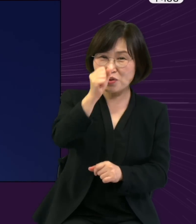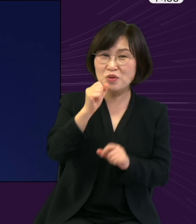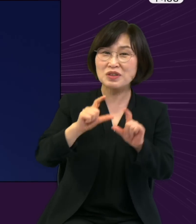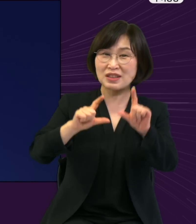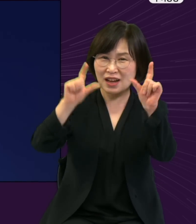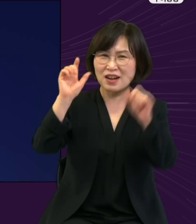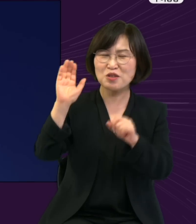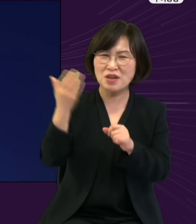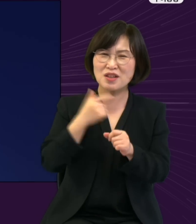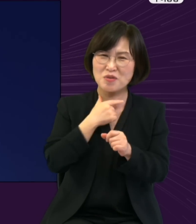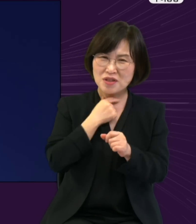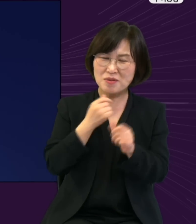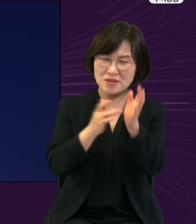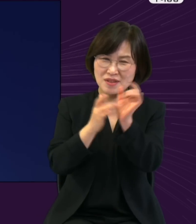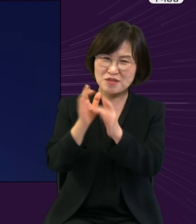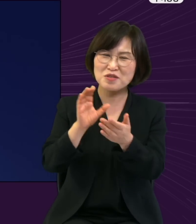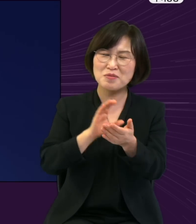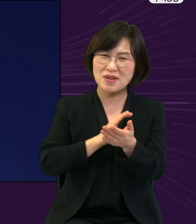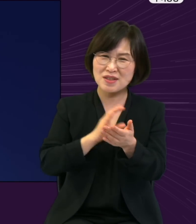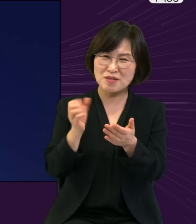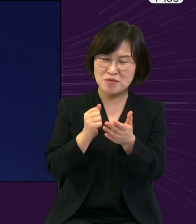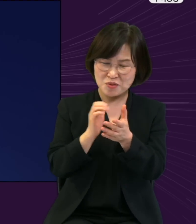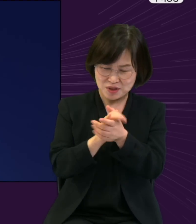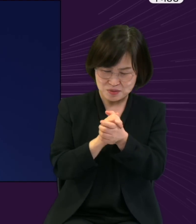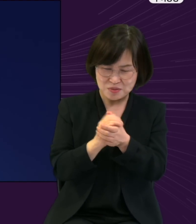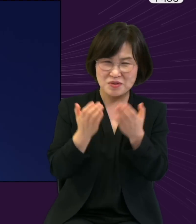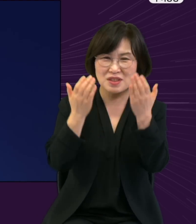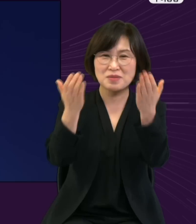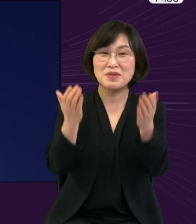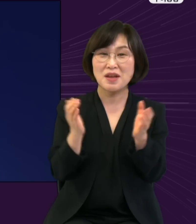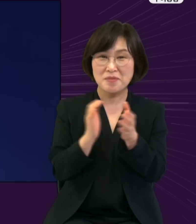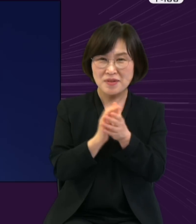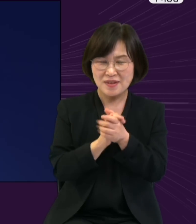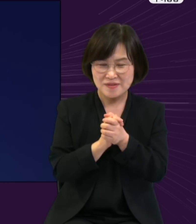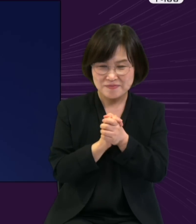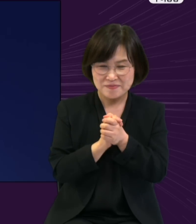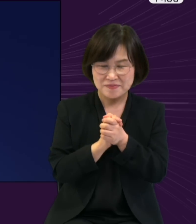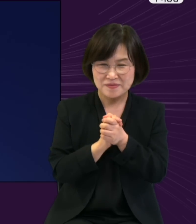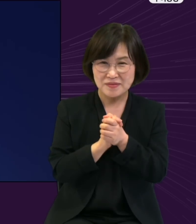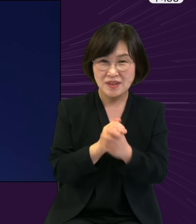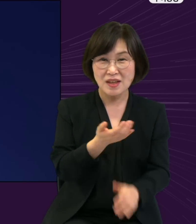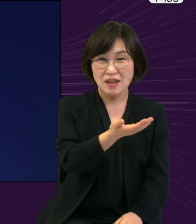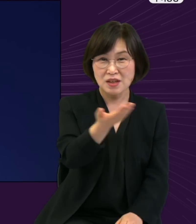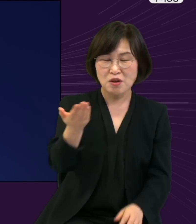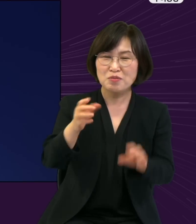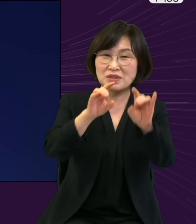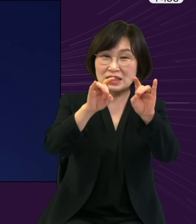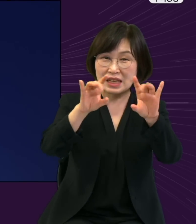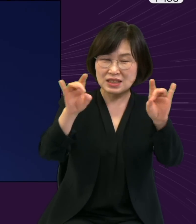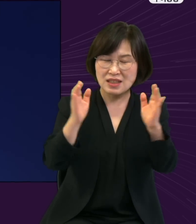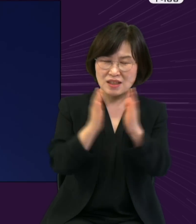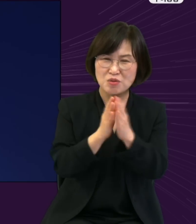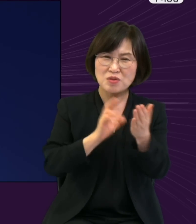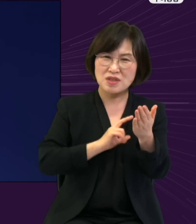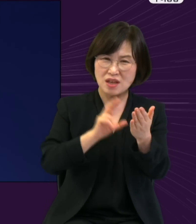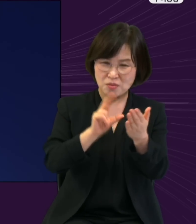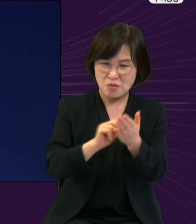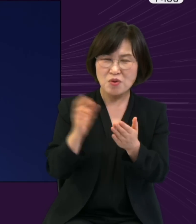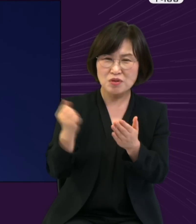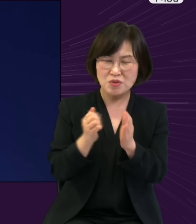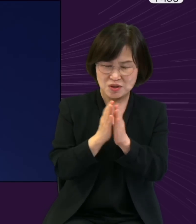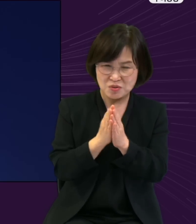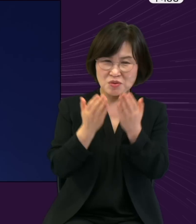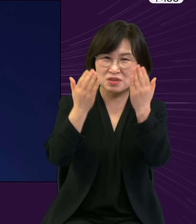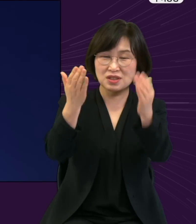예수님의 이름으로 기도합니다. 아멘. 이제 여러분의 기도의 제목을 가지고 기도하겠습니다. 사실 기도의